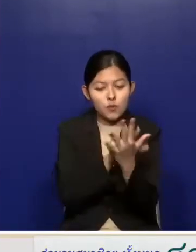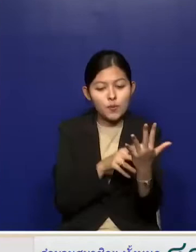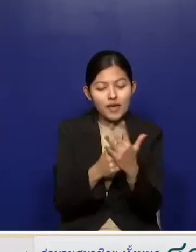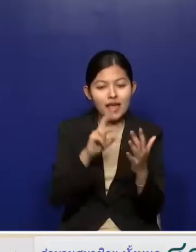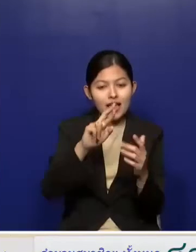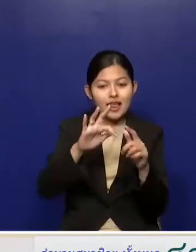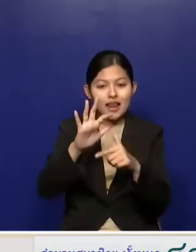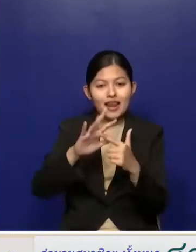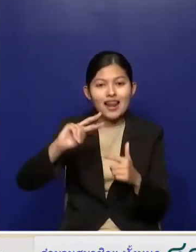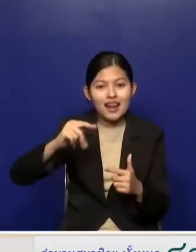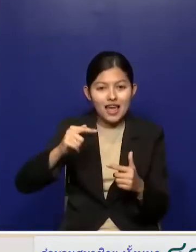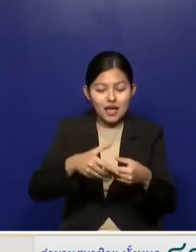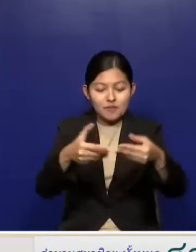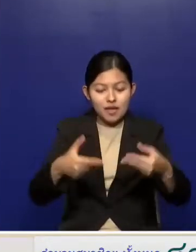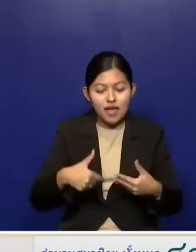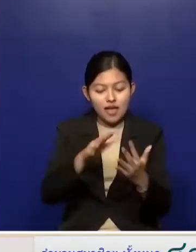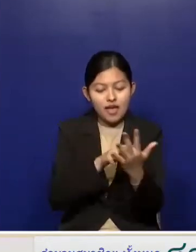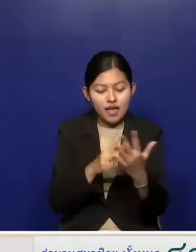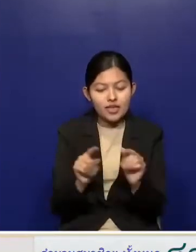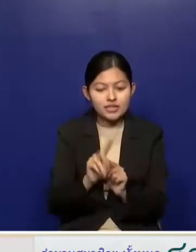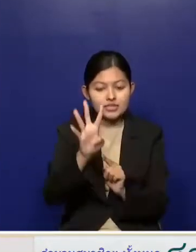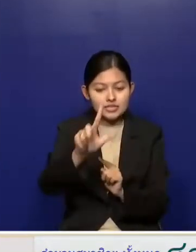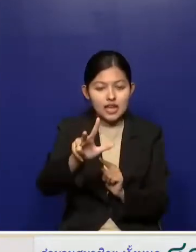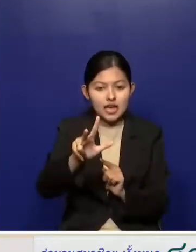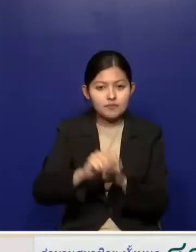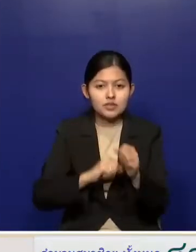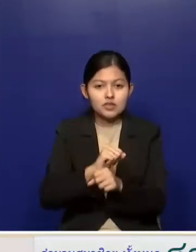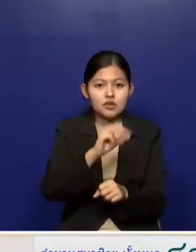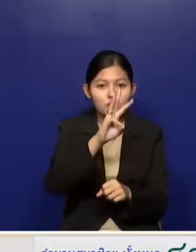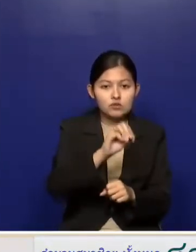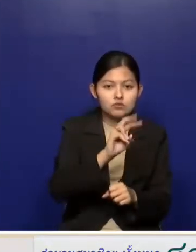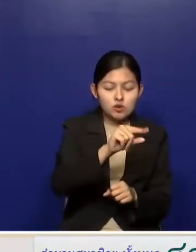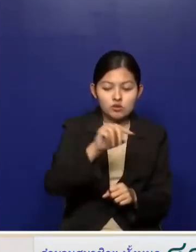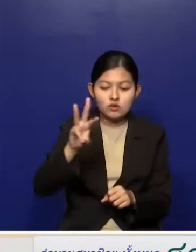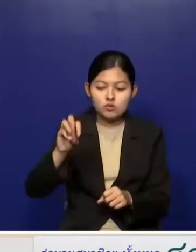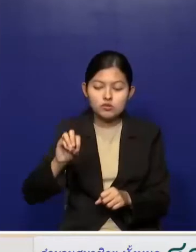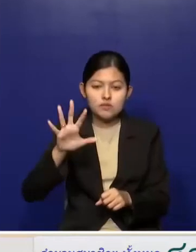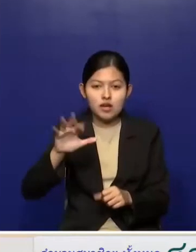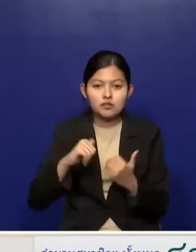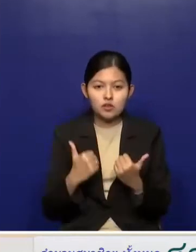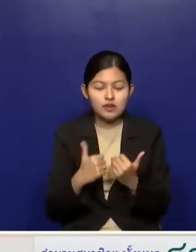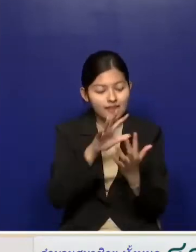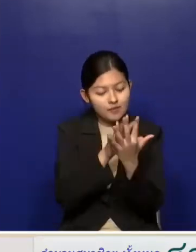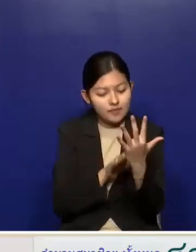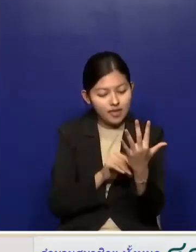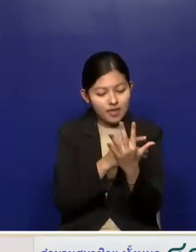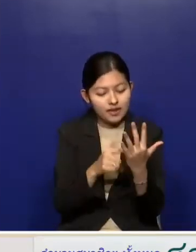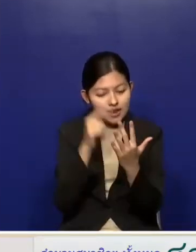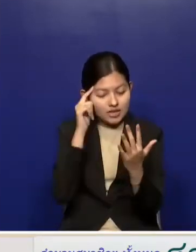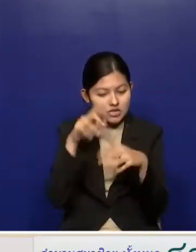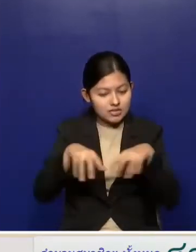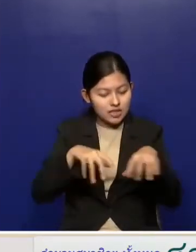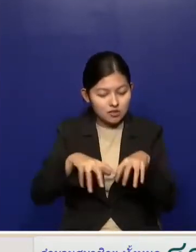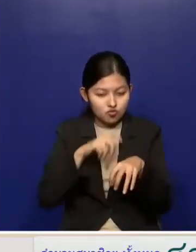ยการแผน 3ซึ่งอยใช่วงของป 62 ถึป 65แตวผจุบันนี้ยอยู่ใช่วงของการร่างอยู่ทีนี้